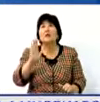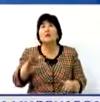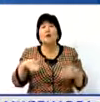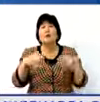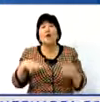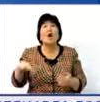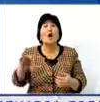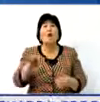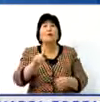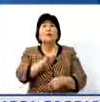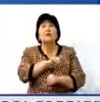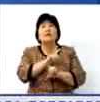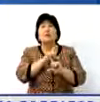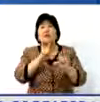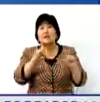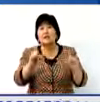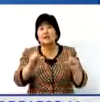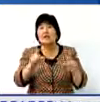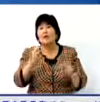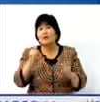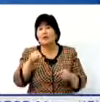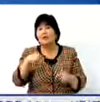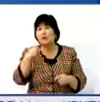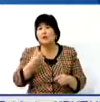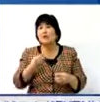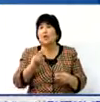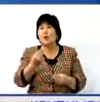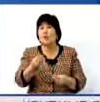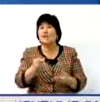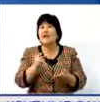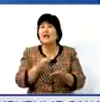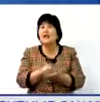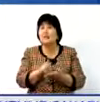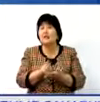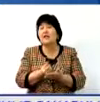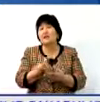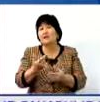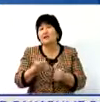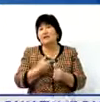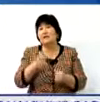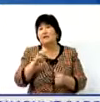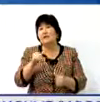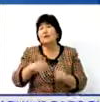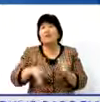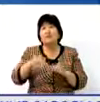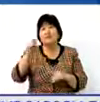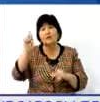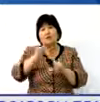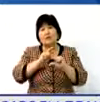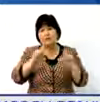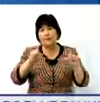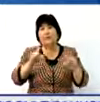присвоено областному перинатальному центру. И еще с этого года учреждена стипендия имени Софии Макашевой для студентов Высшего медицинского